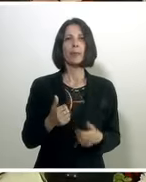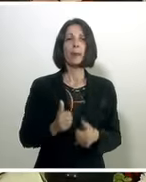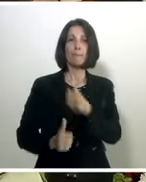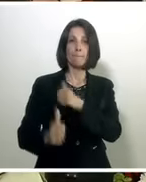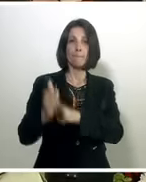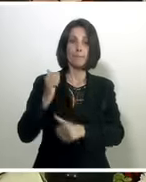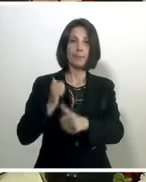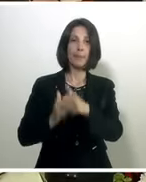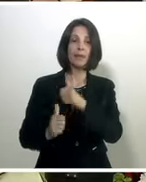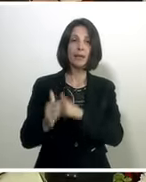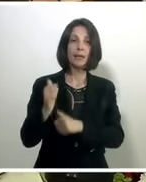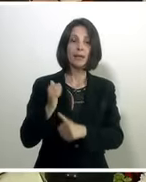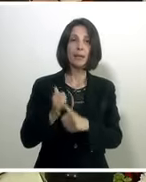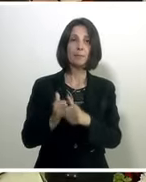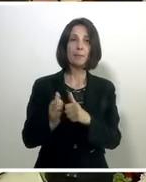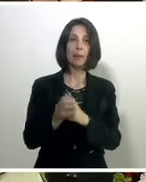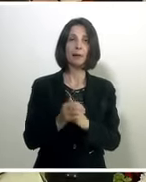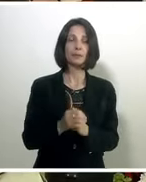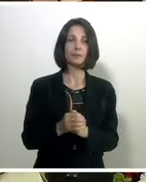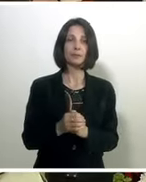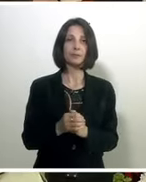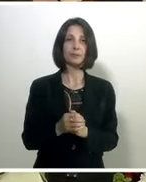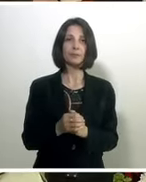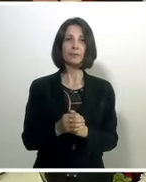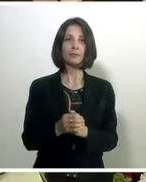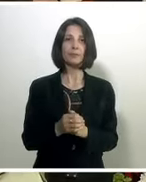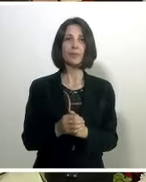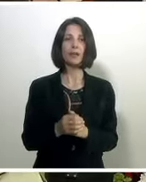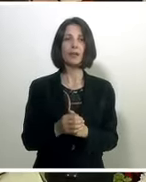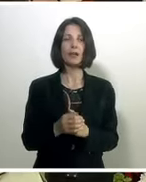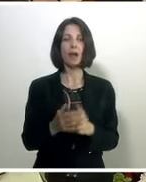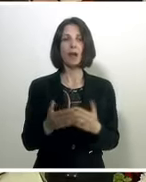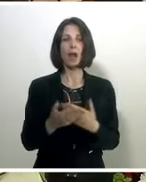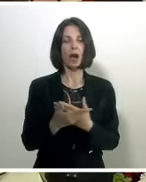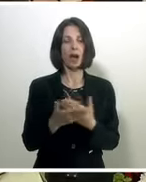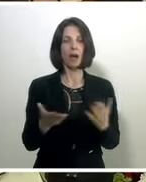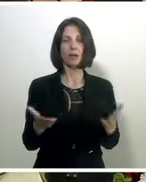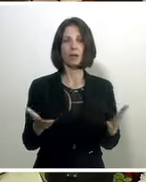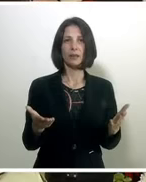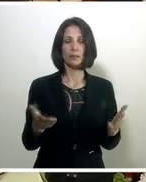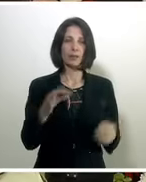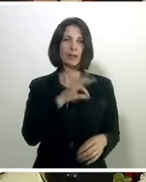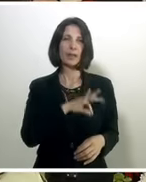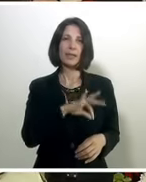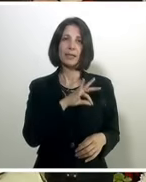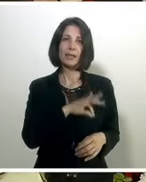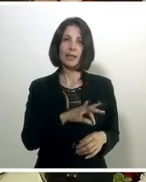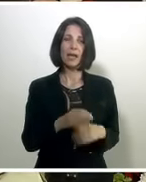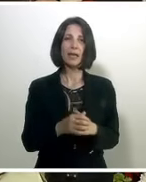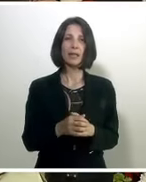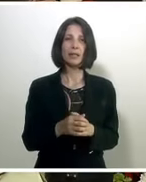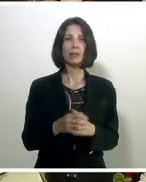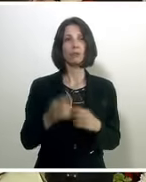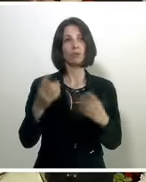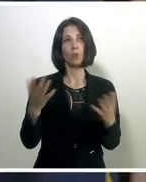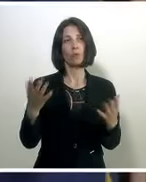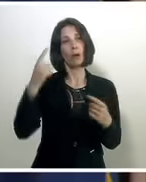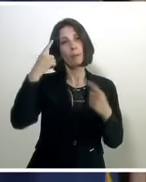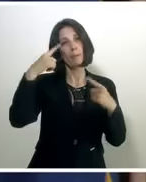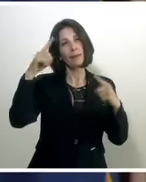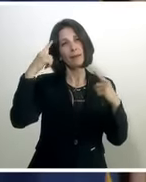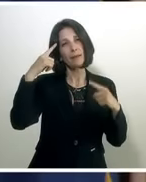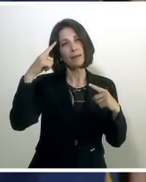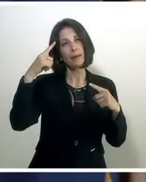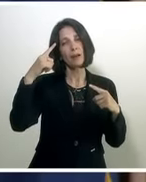che e naturalmente a disposizione degli interessi di quello che pensava fosse il bene del suo